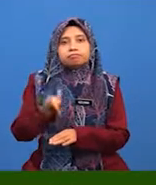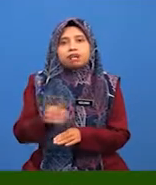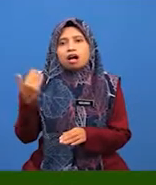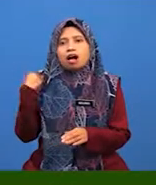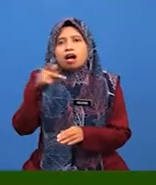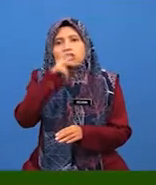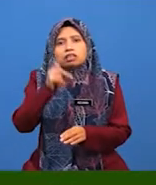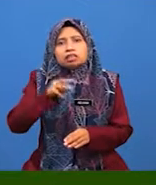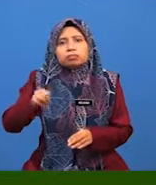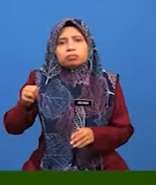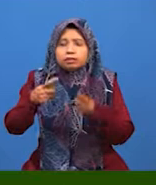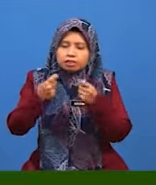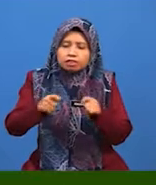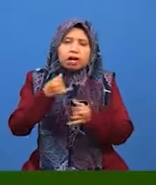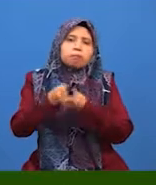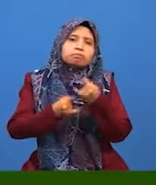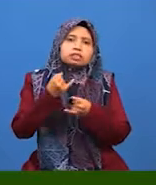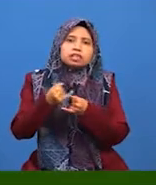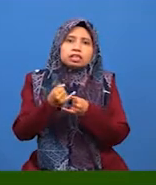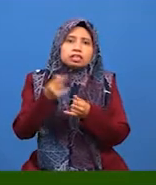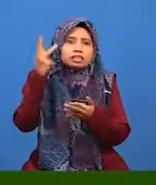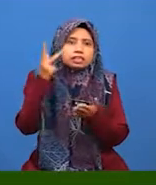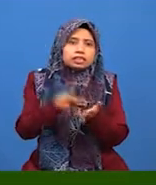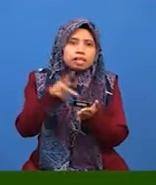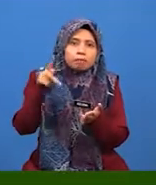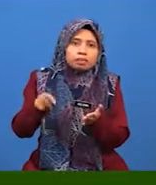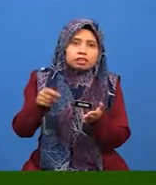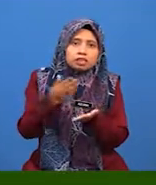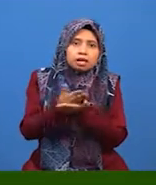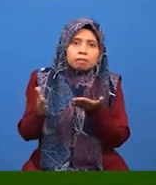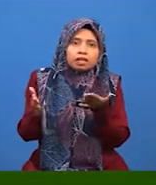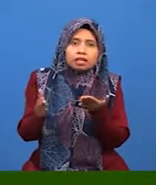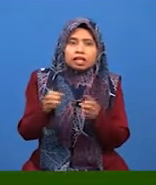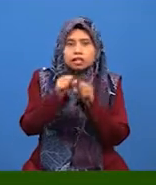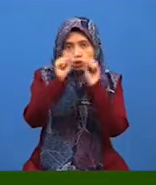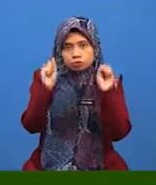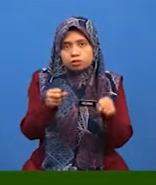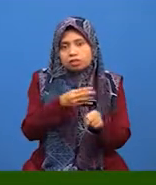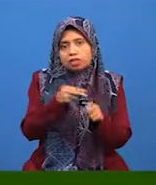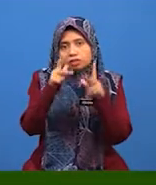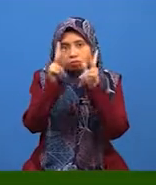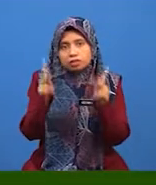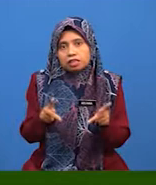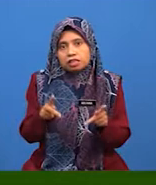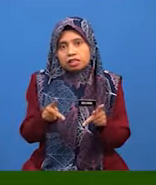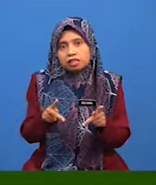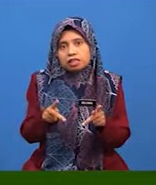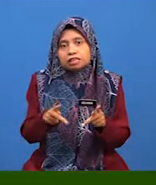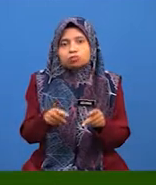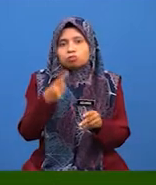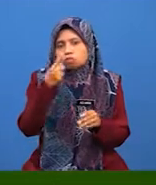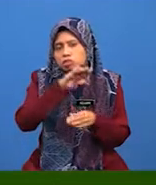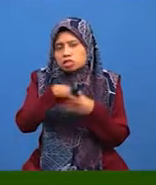Adakah murid-murid telah berjaya mengenal pasti bahagian subjek dan predikat bagi